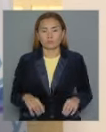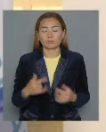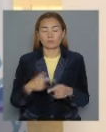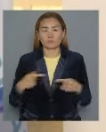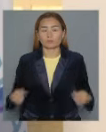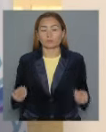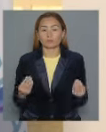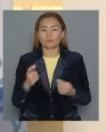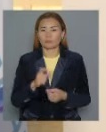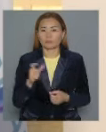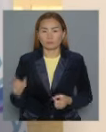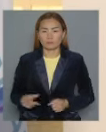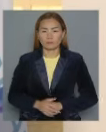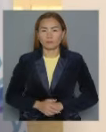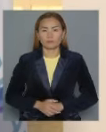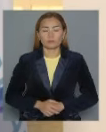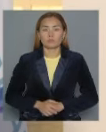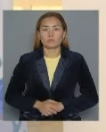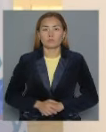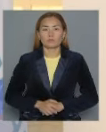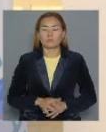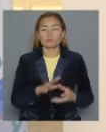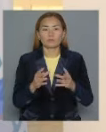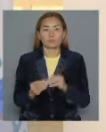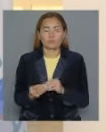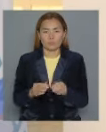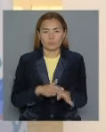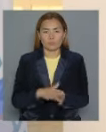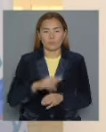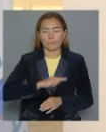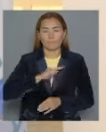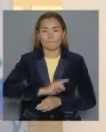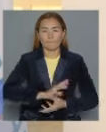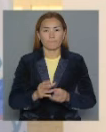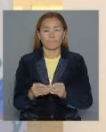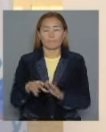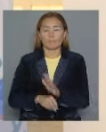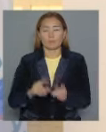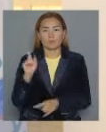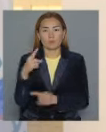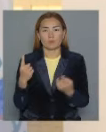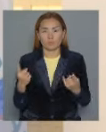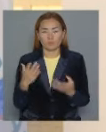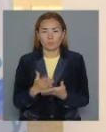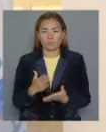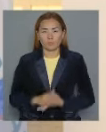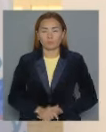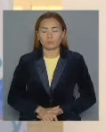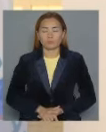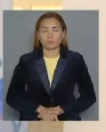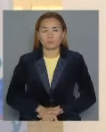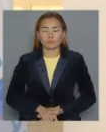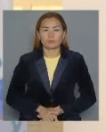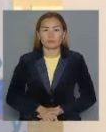жаңа тұлғалардың атаулы даталары. Осыларға байланысты жаңа атқарылып жатқан шаралар, солардың ішінде ең ірісі,